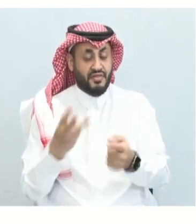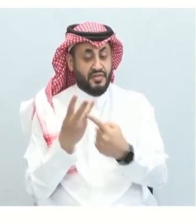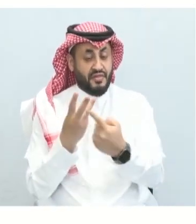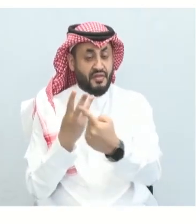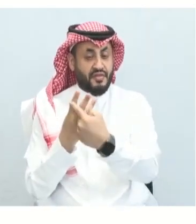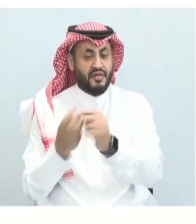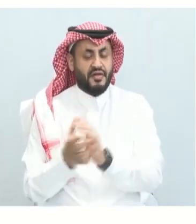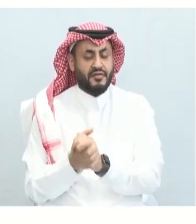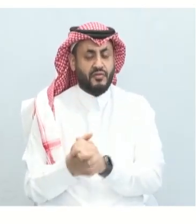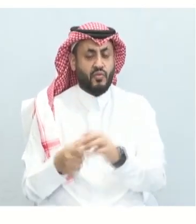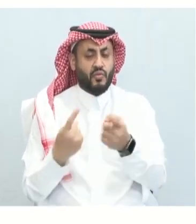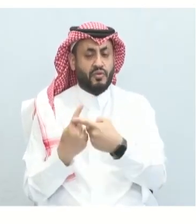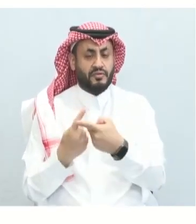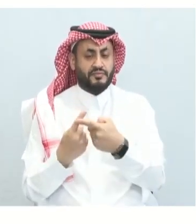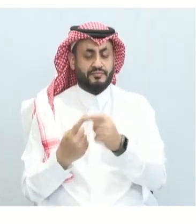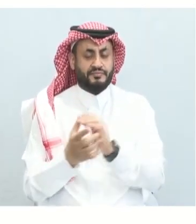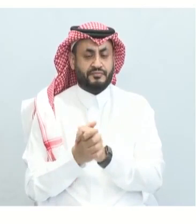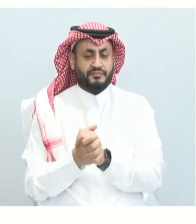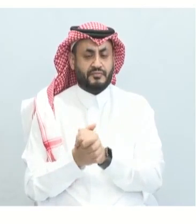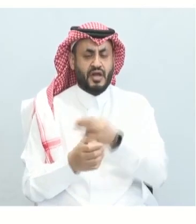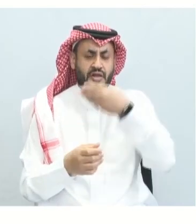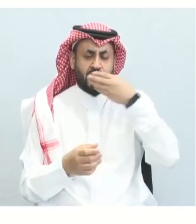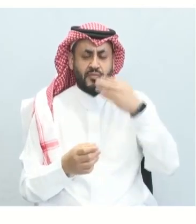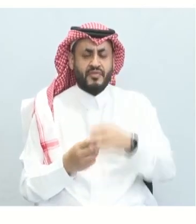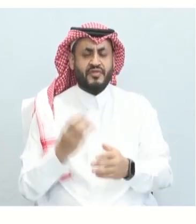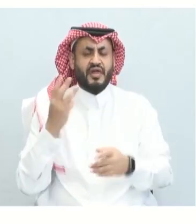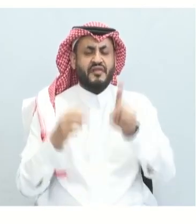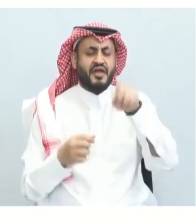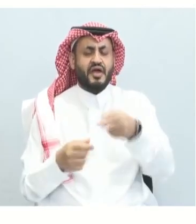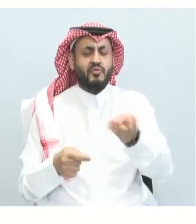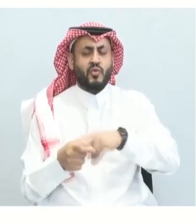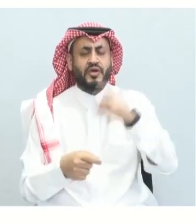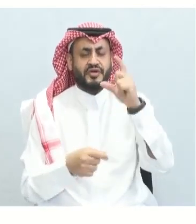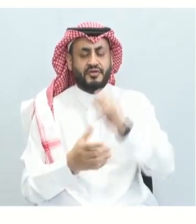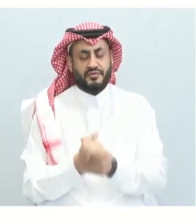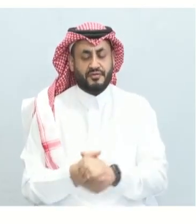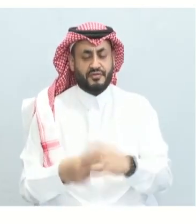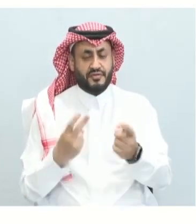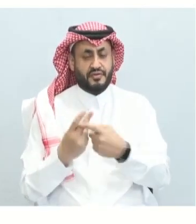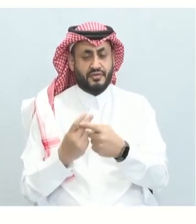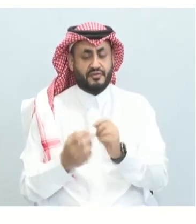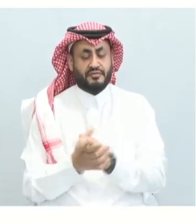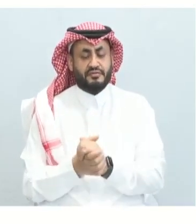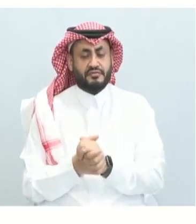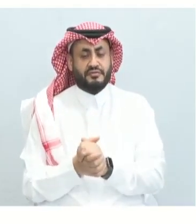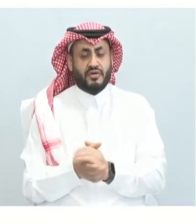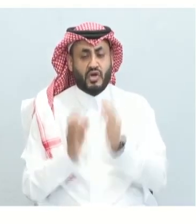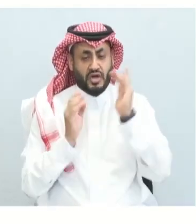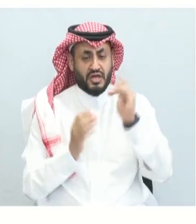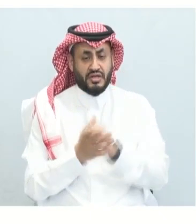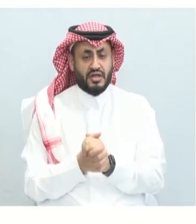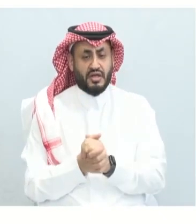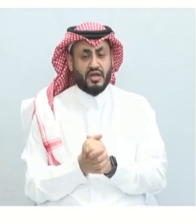الثلاث صيام ثلاثه ايام من كل شهر وايضا وركعتي الضحى وان